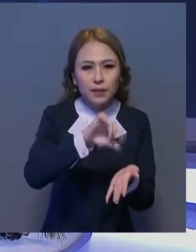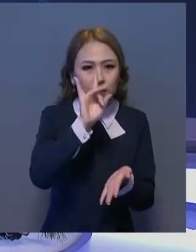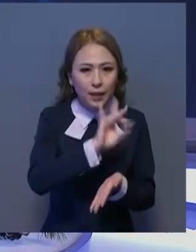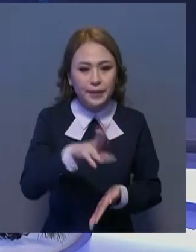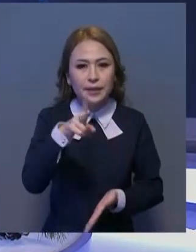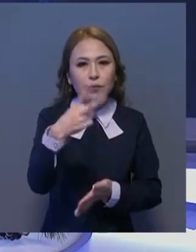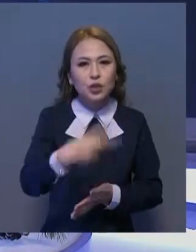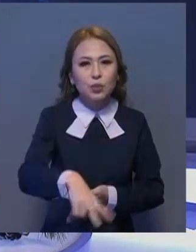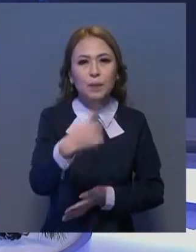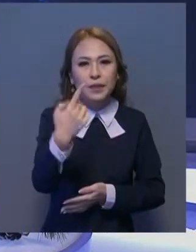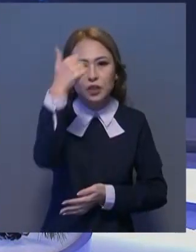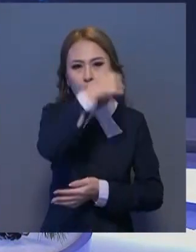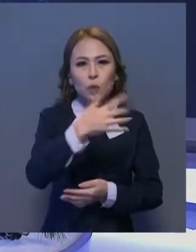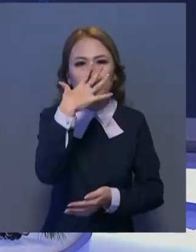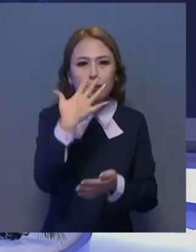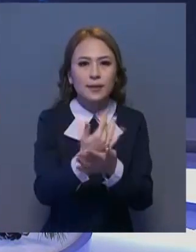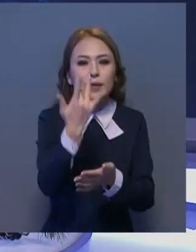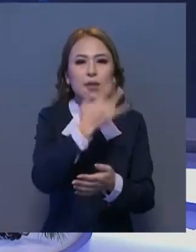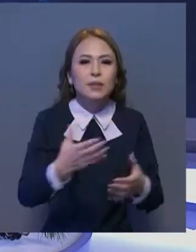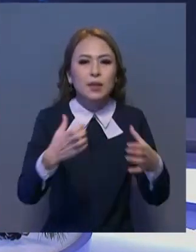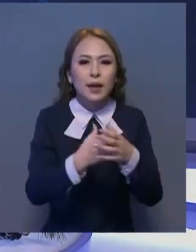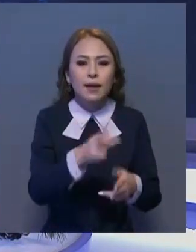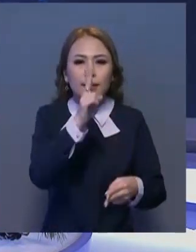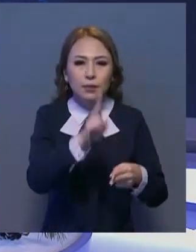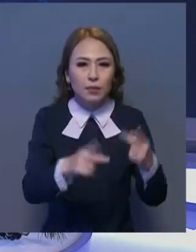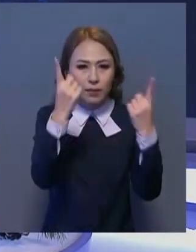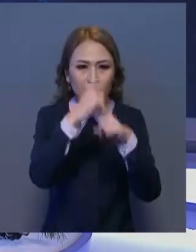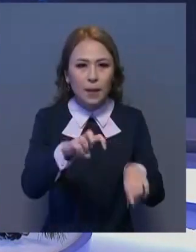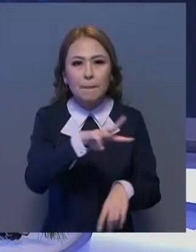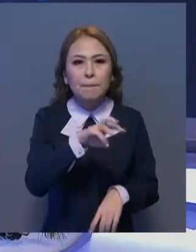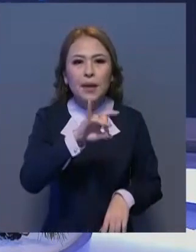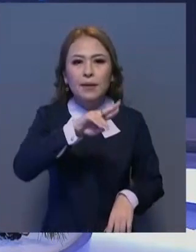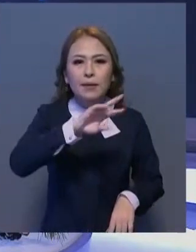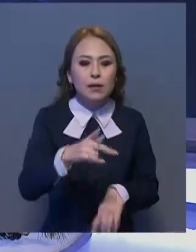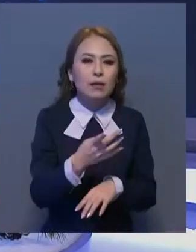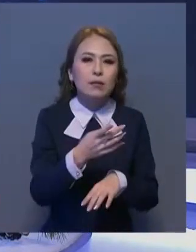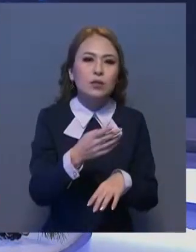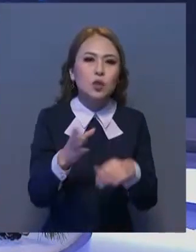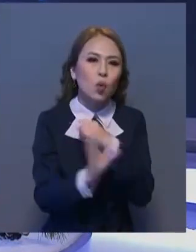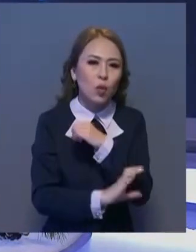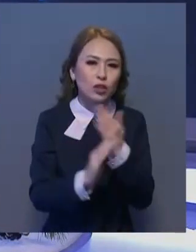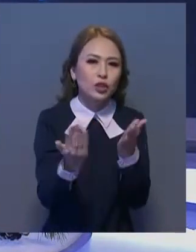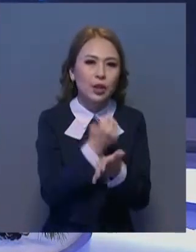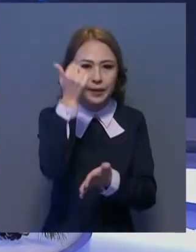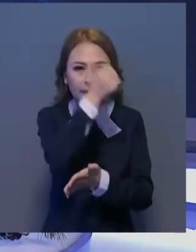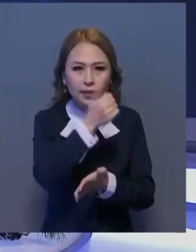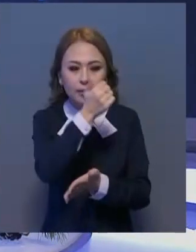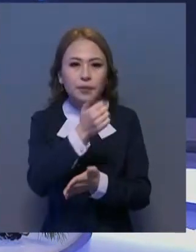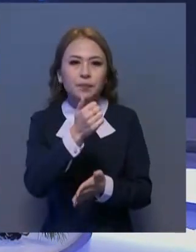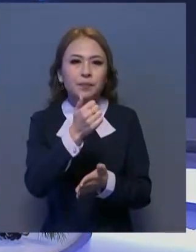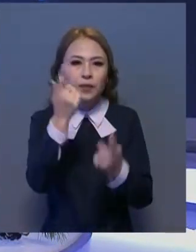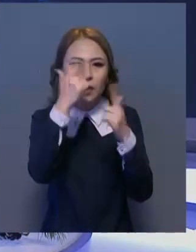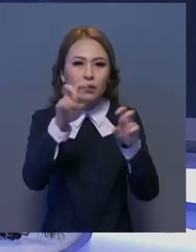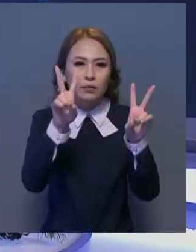қатыспайтынын және 2021 жылы өзінің саяси мансабын аяқтайтынын мәлімдеді. Меркель ханым соңғы жаңа жылдық телеуіндеуін